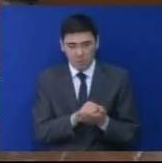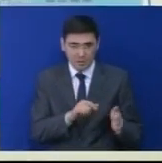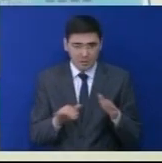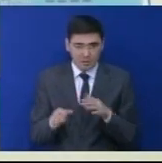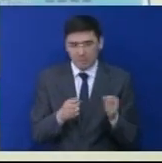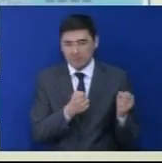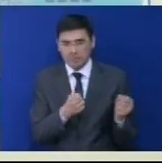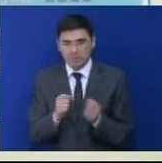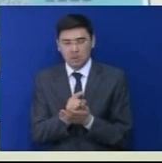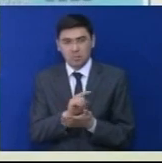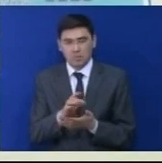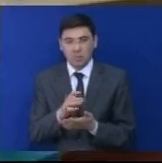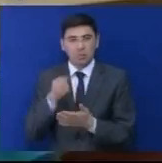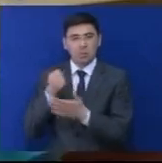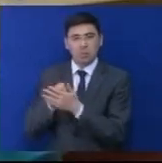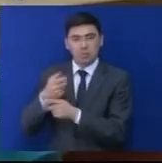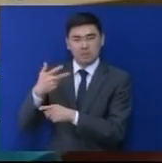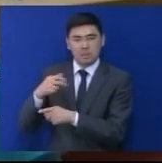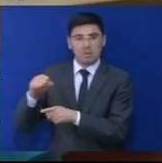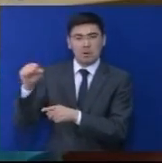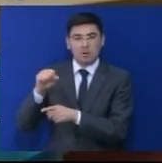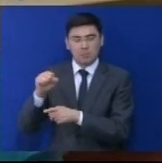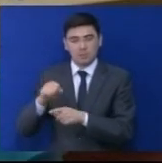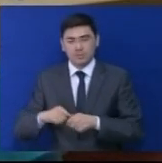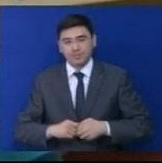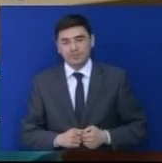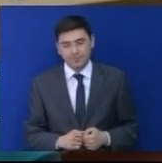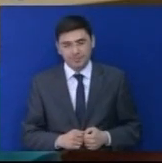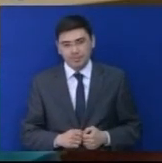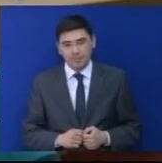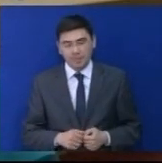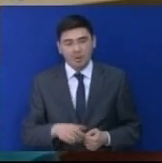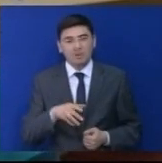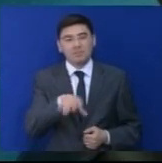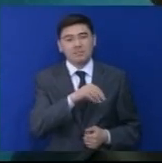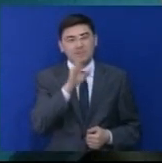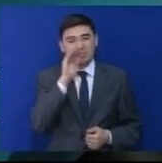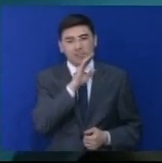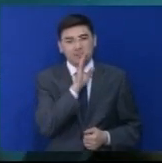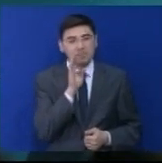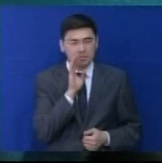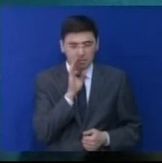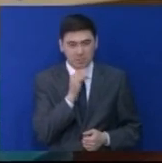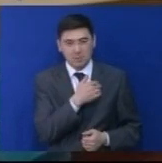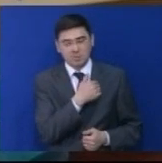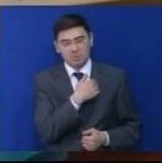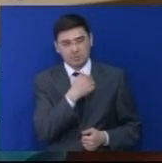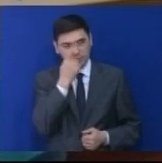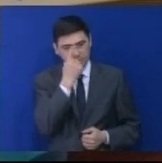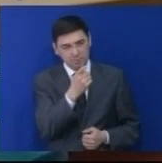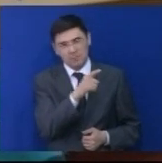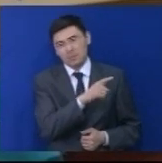сделать это до 30 августа. Я хочу обратиться к тем родителям, которые у нас не спешат. Школы